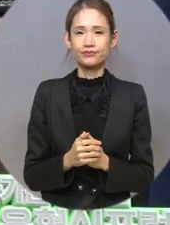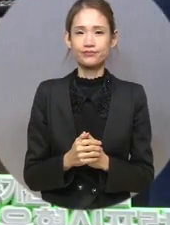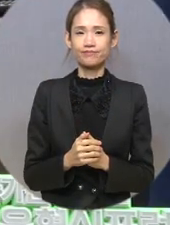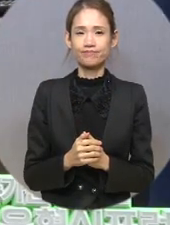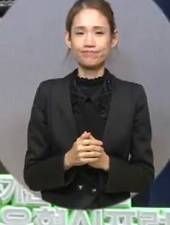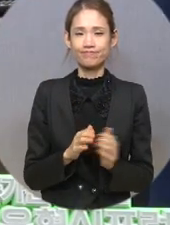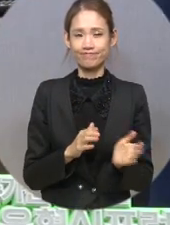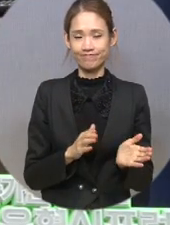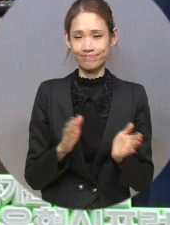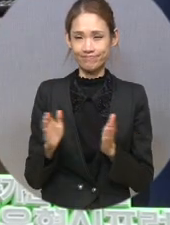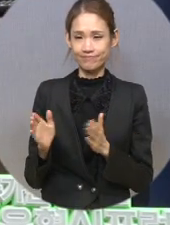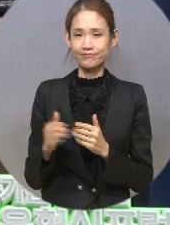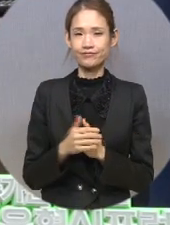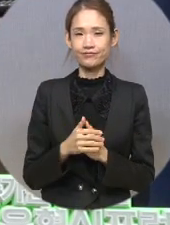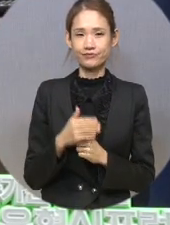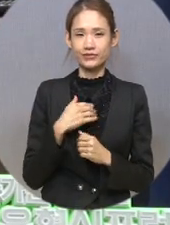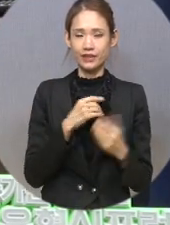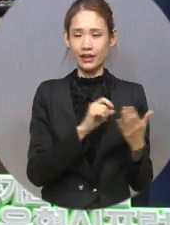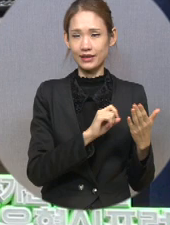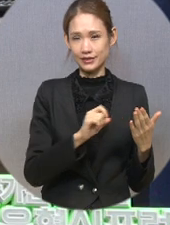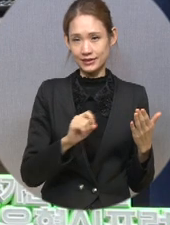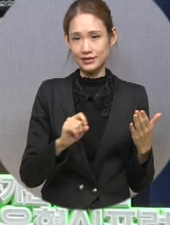우선 제 저서